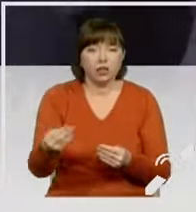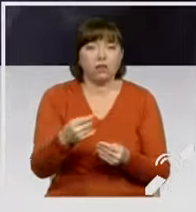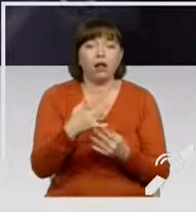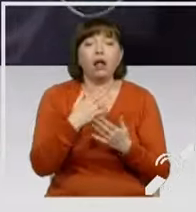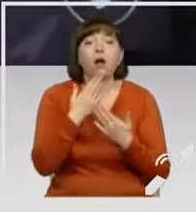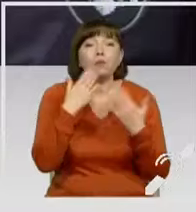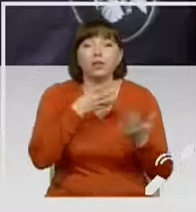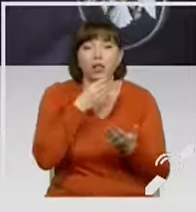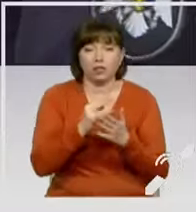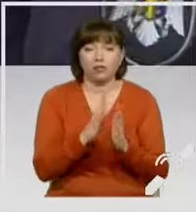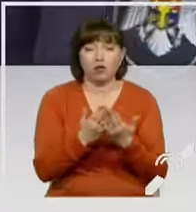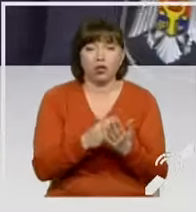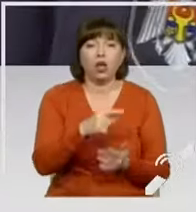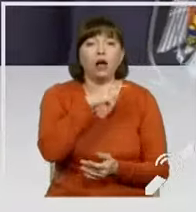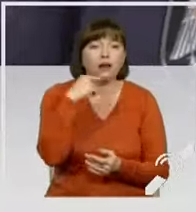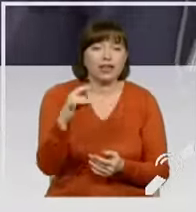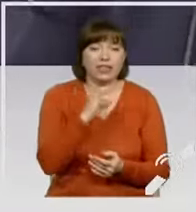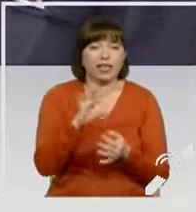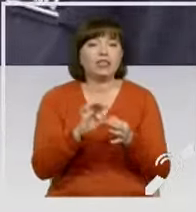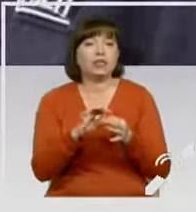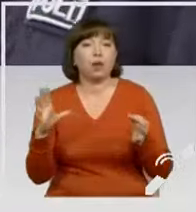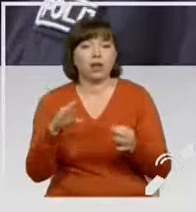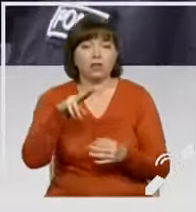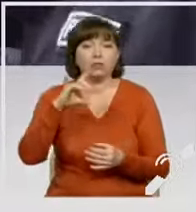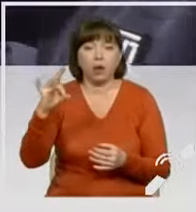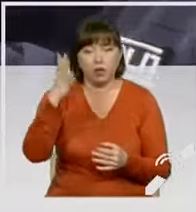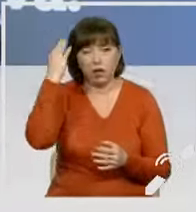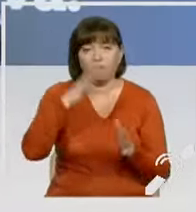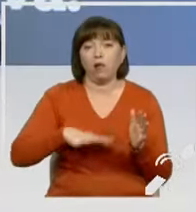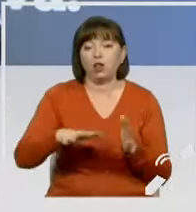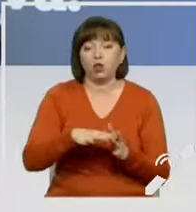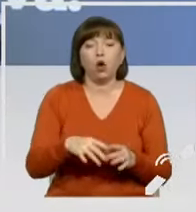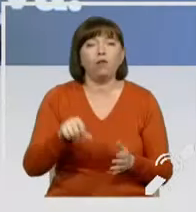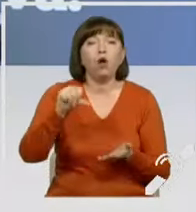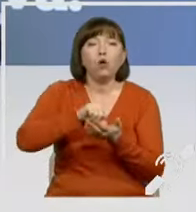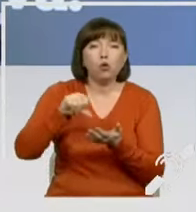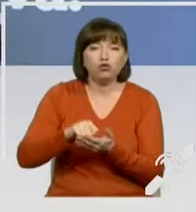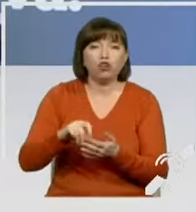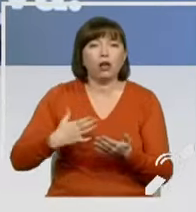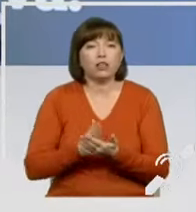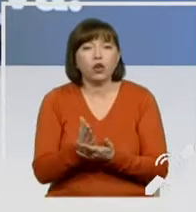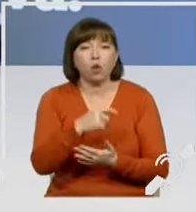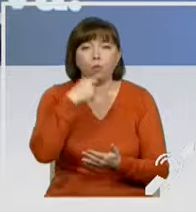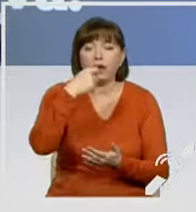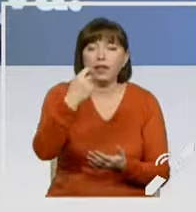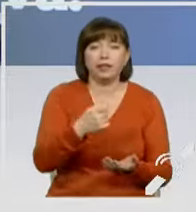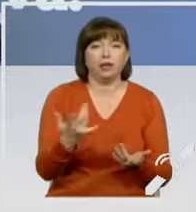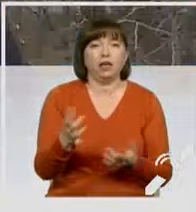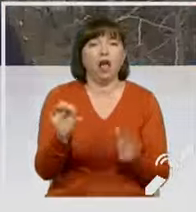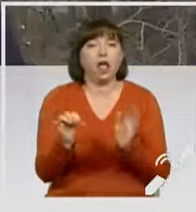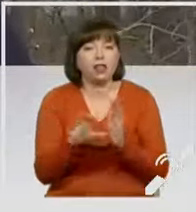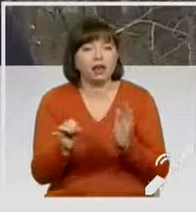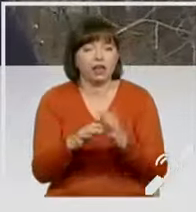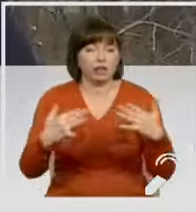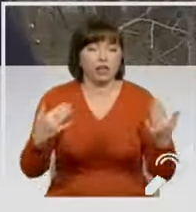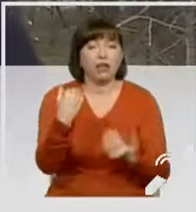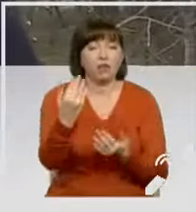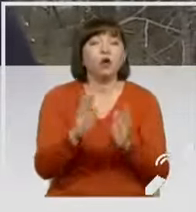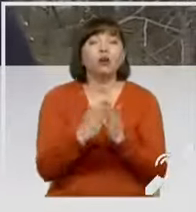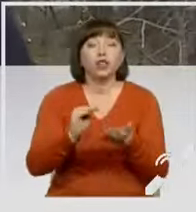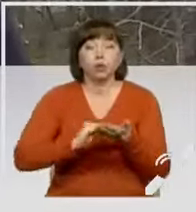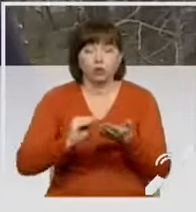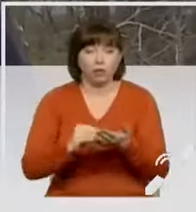carte, Rusia și separatismul transnistrean în Republica Moldova, implicări geopolitice, militare și energetice. Faptul că